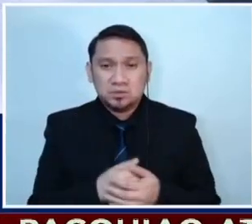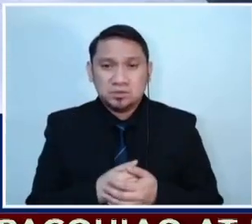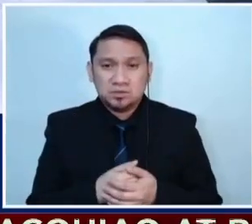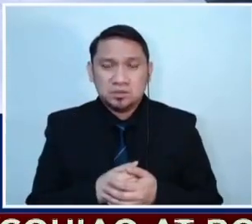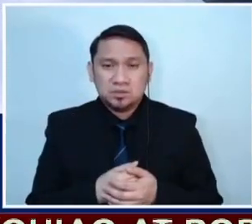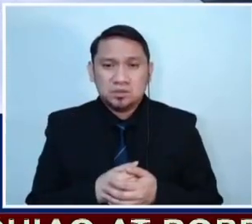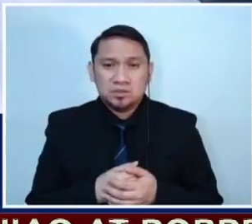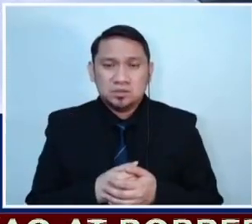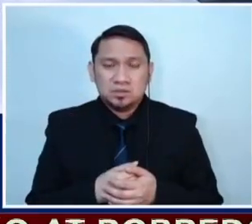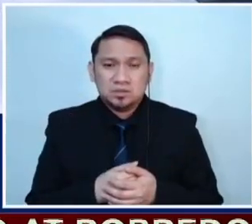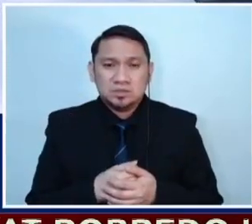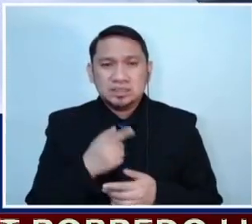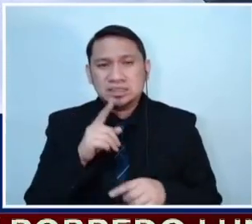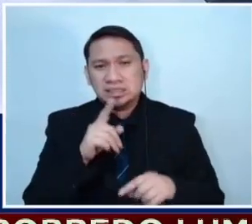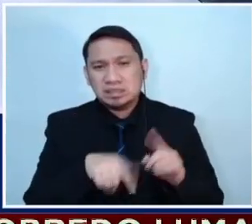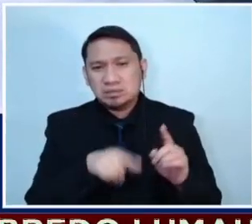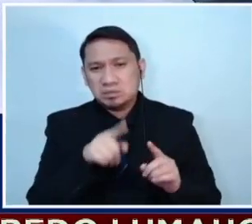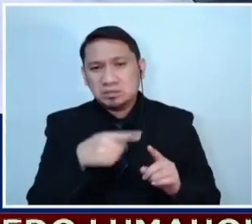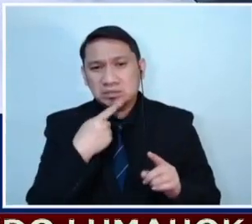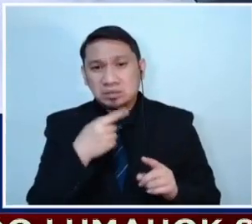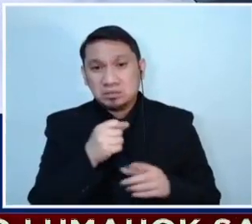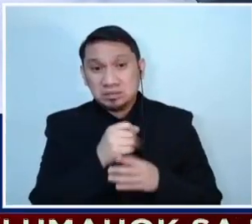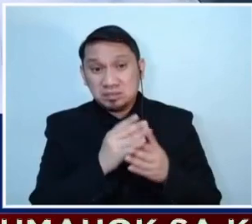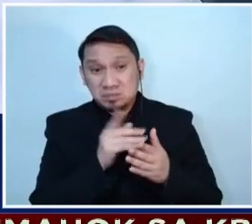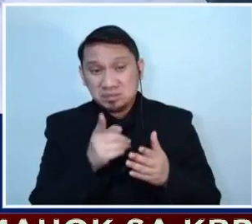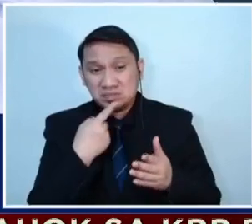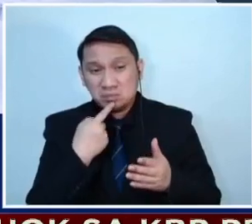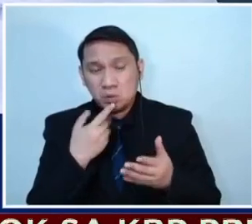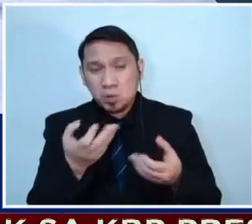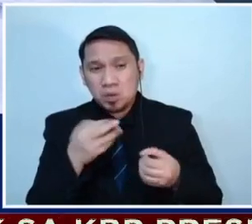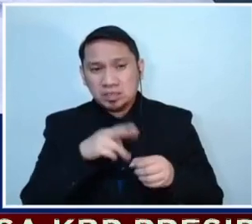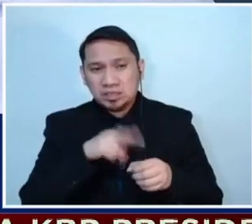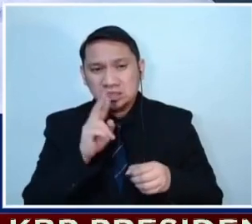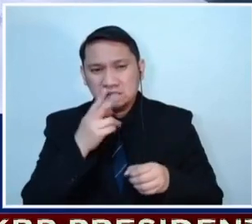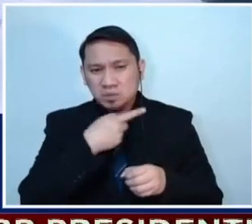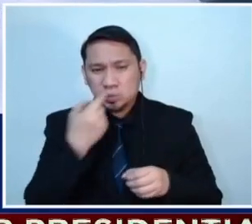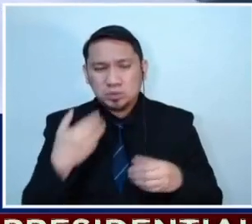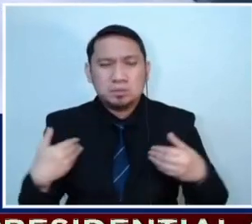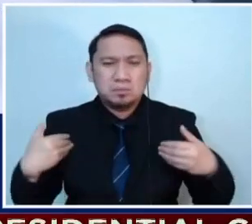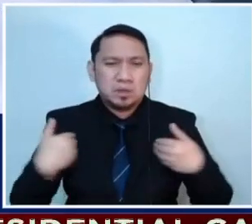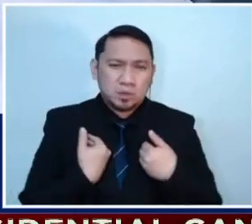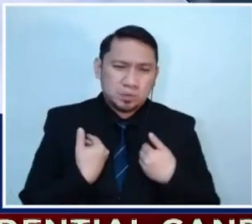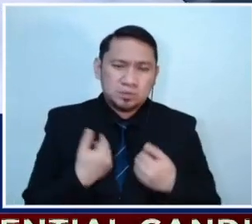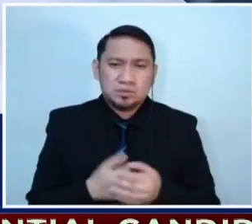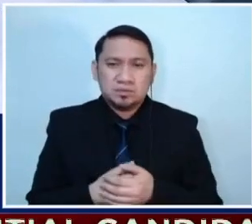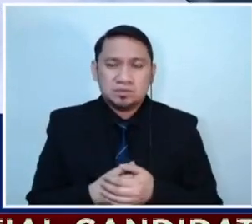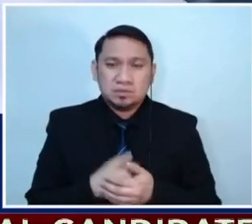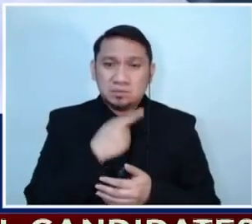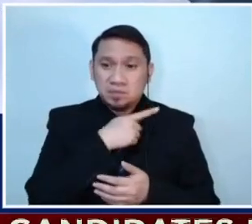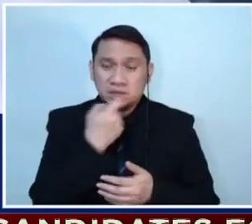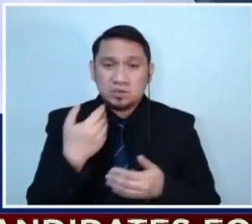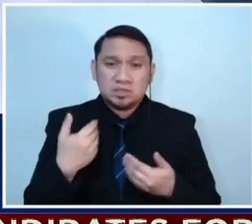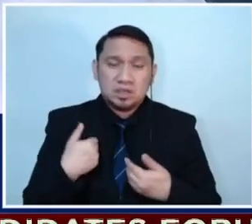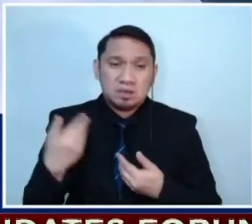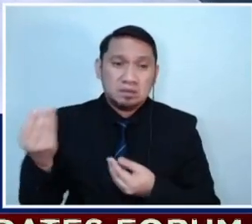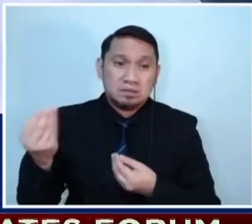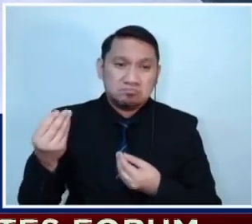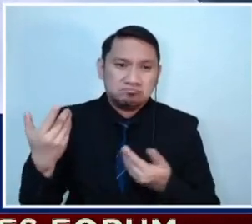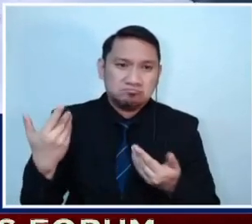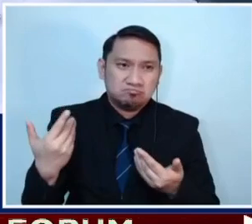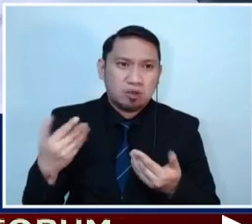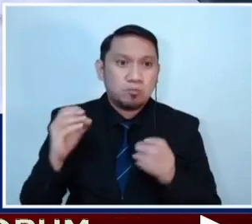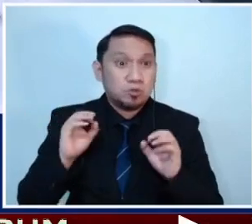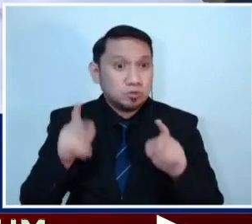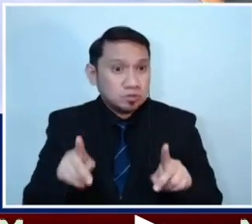mapigil yung aming mga kasama na mag-resign dahil burnout na sila. Dahil may mas malalaking offer abroad kung